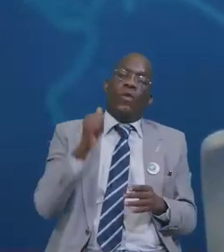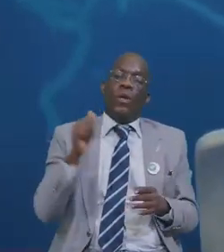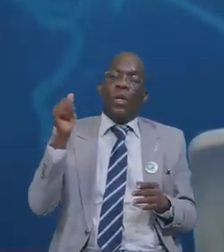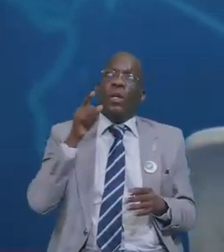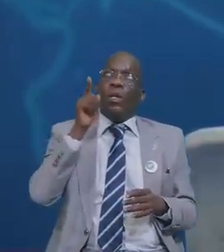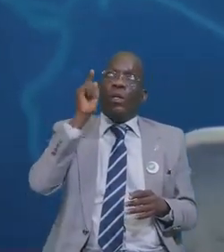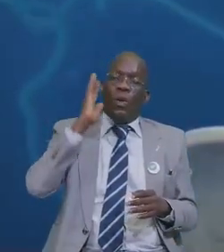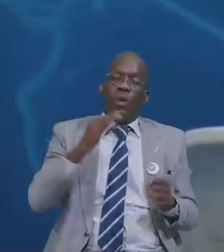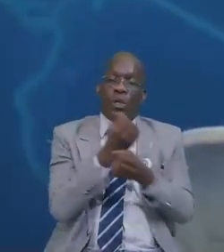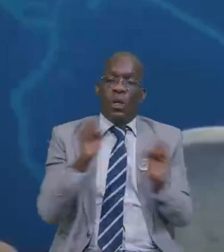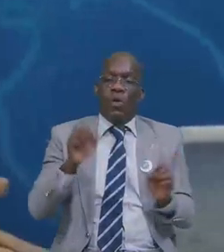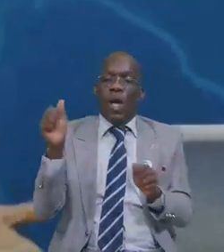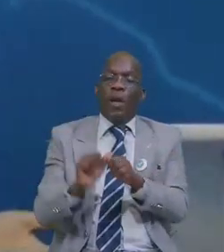sauver.